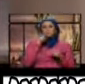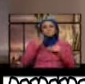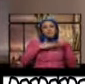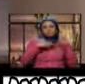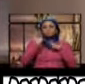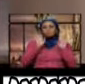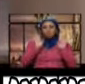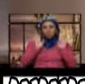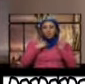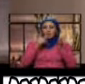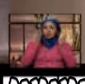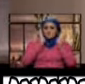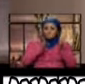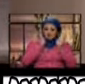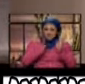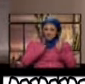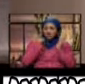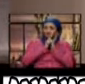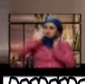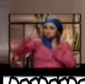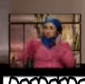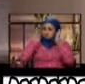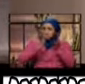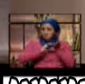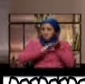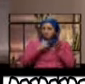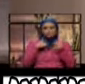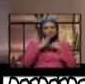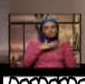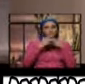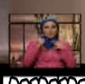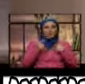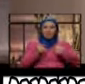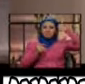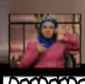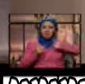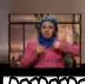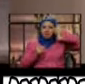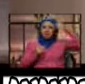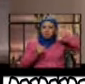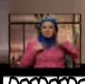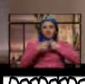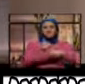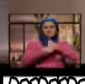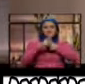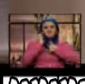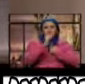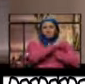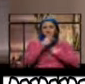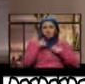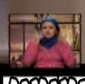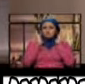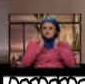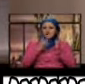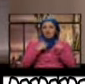فعمر يسال ابو حذيفه طب ليه الرسول اعطى ابا حذيفه هذه الاسماء؟ لان بعد انتقال الرفيق